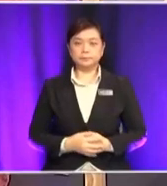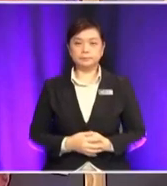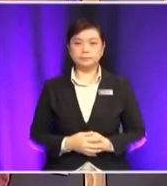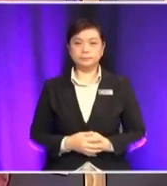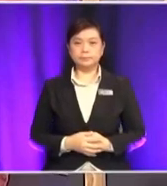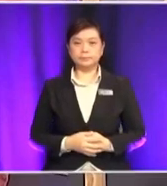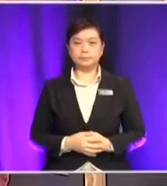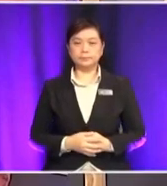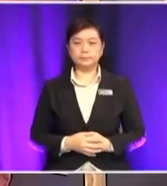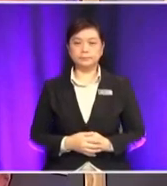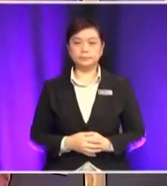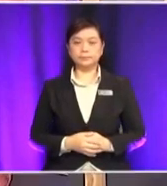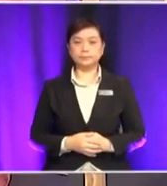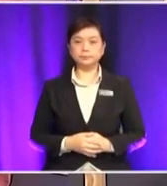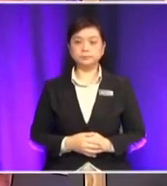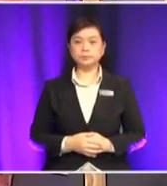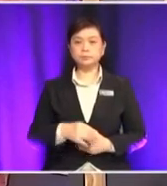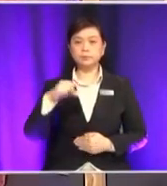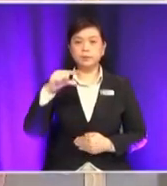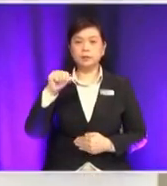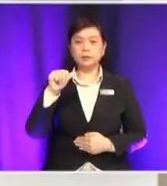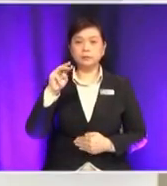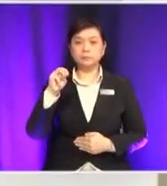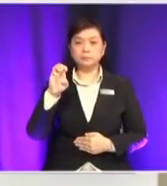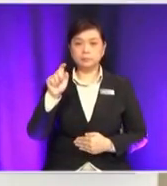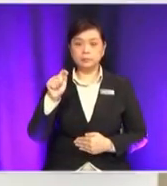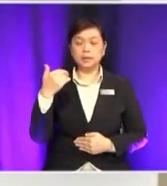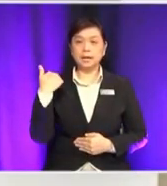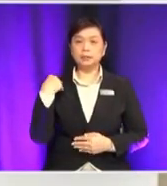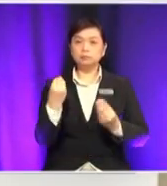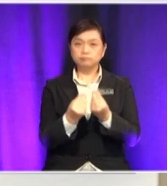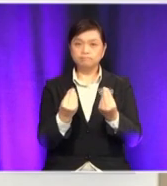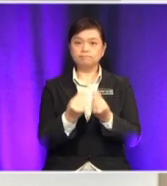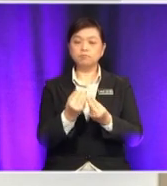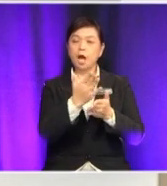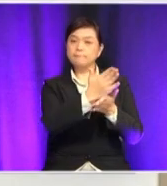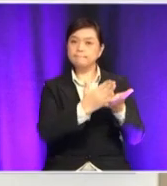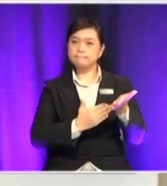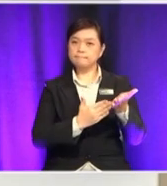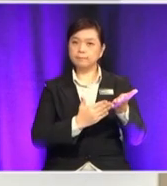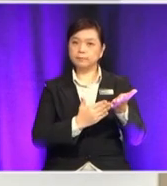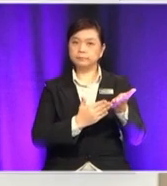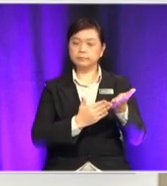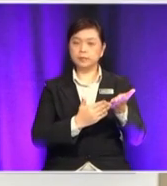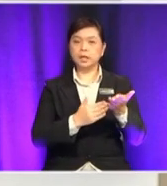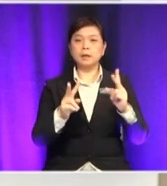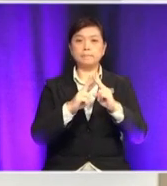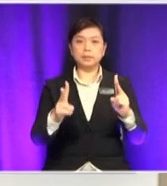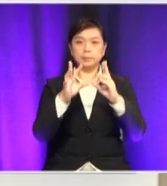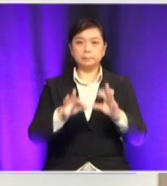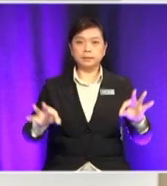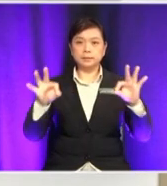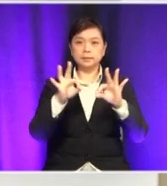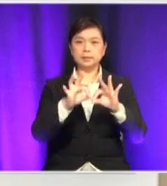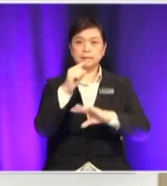oke gamit mempunyai bilangan separuh itu fungsi meiosis sebenarnya paling penting dalam topik ini ialah